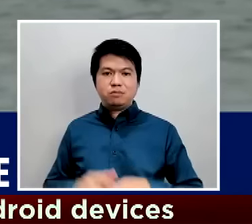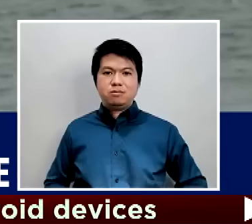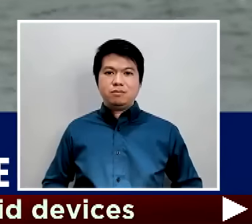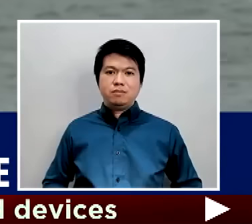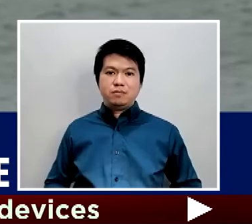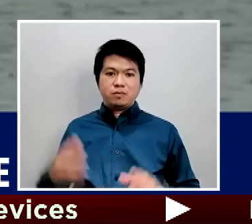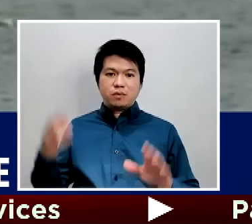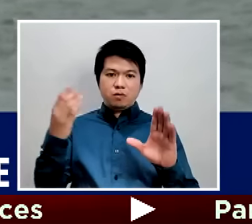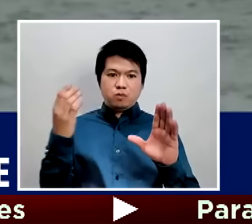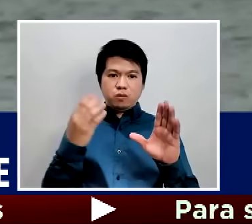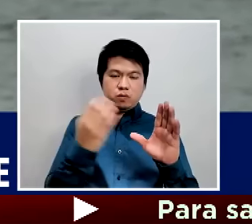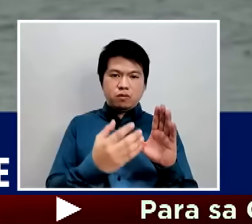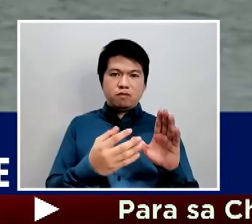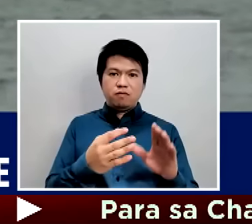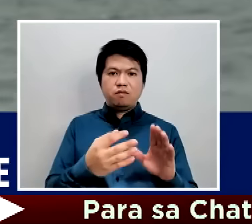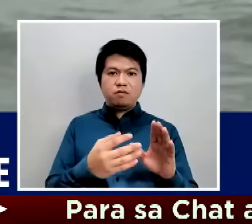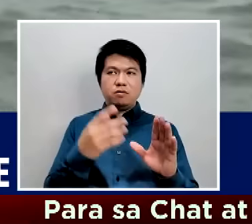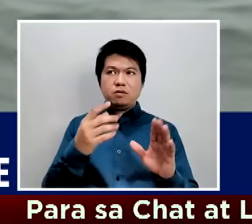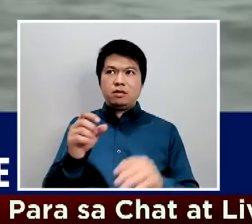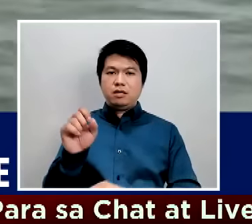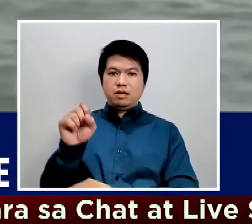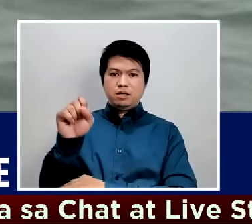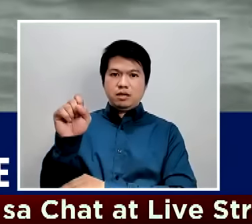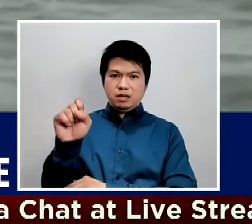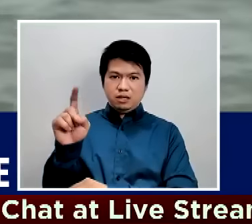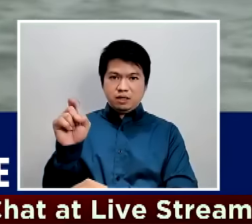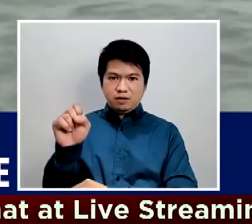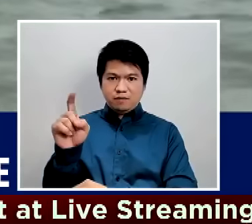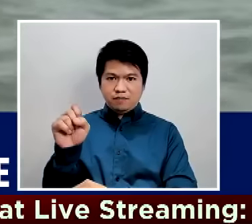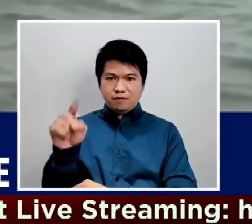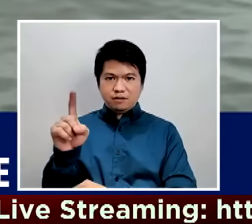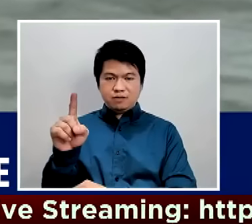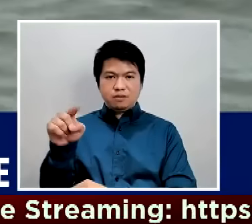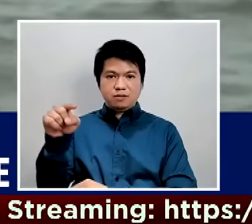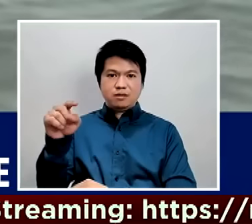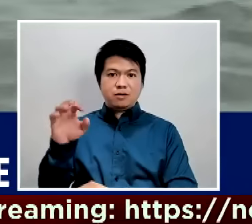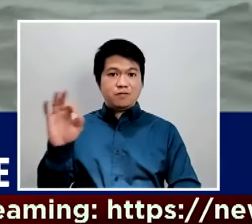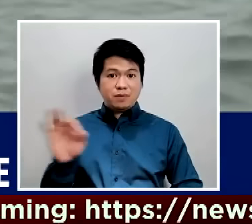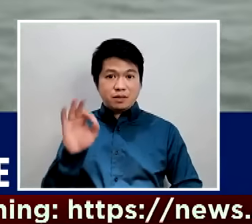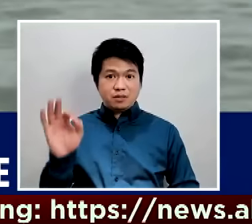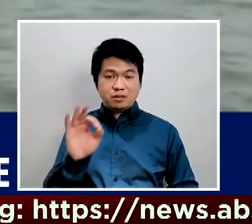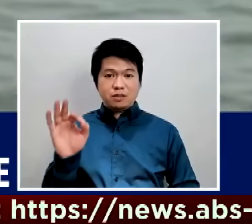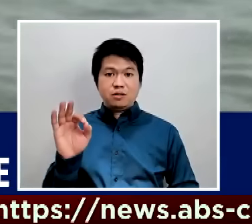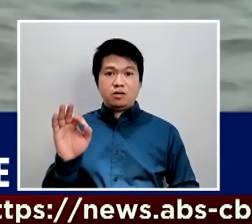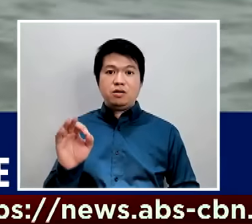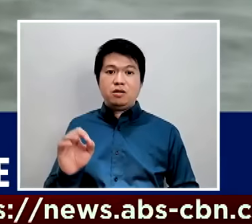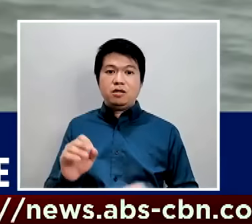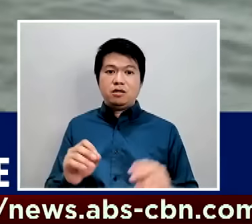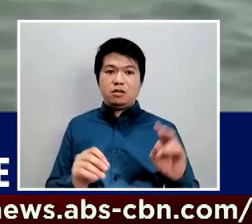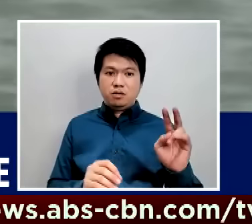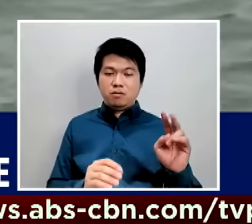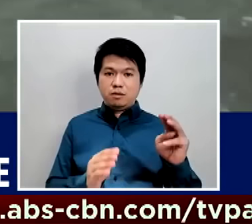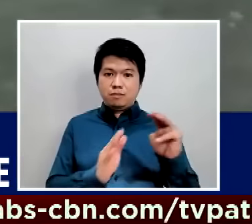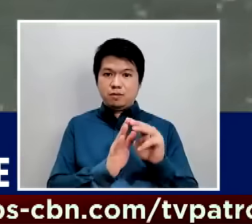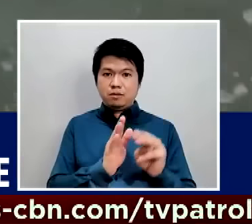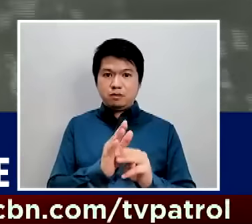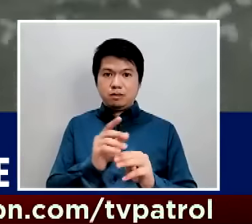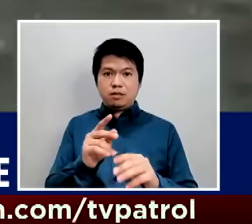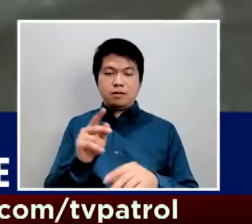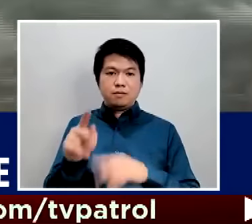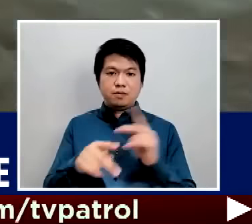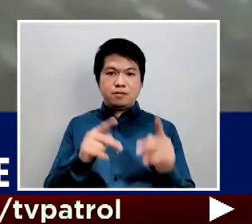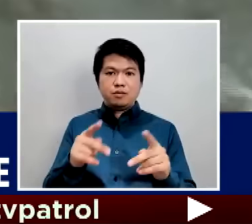Bend, Florida, lagpas alas 11 ngayong Biyernes oras sa Pilipinas. Mahigit 2 milyong residente ang nawalan ng